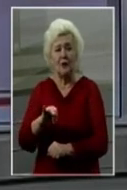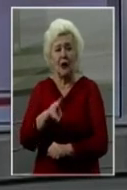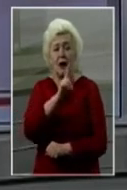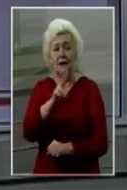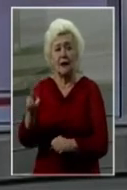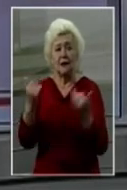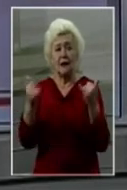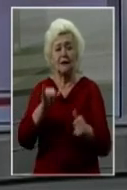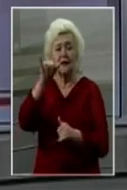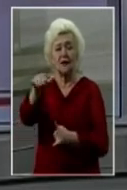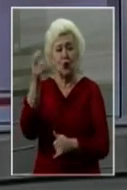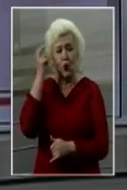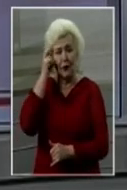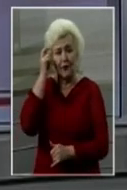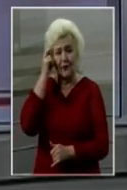який зараз у Києві.